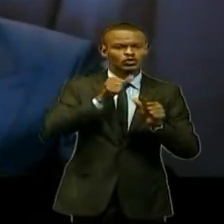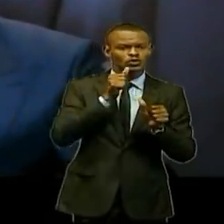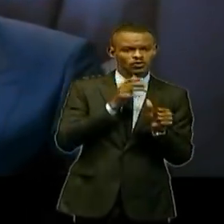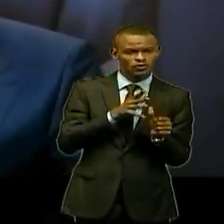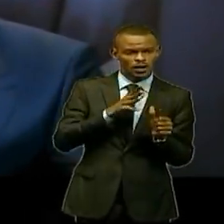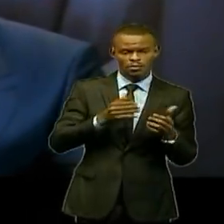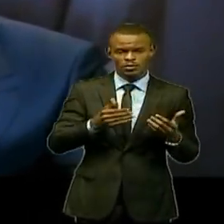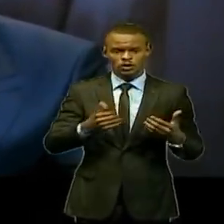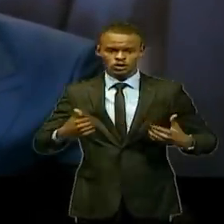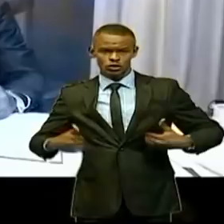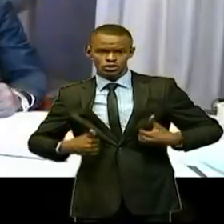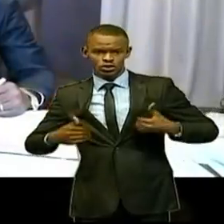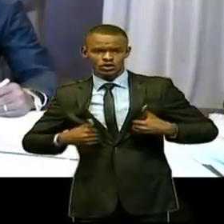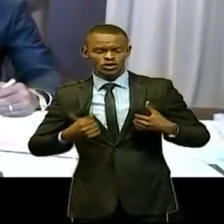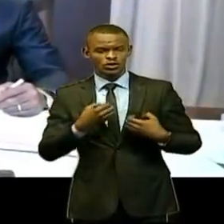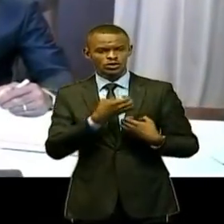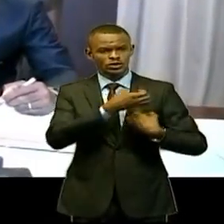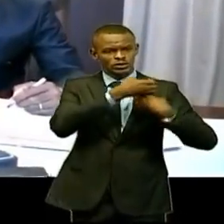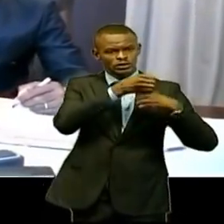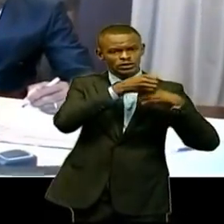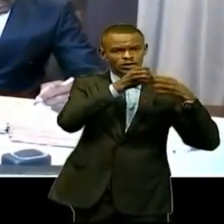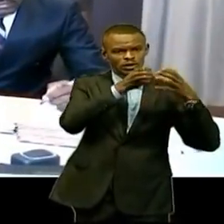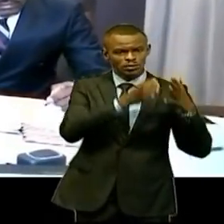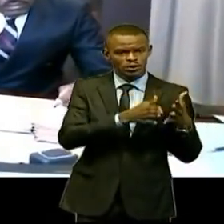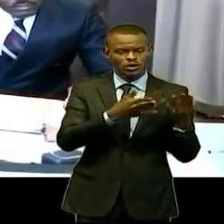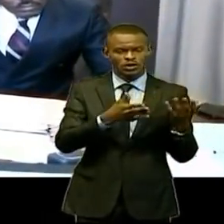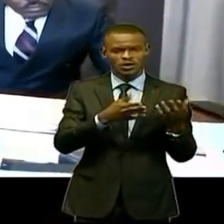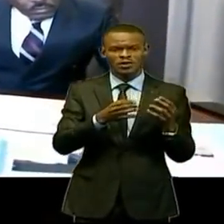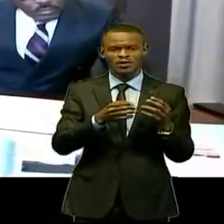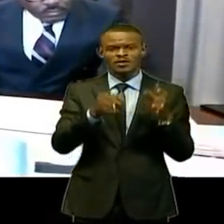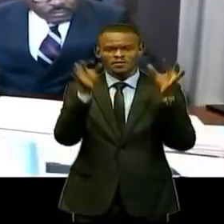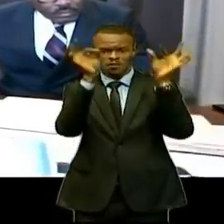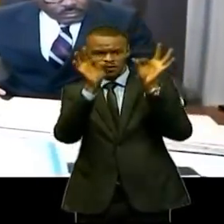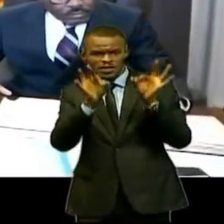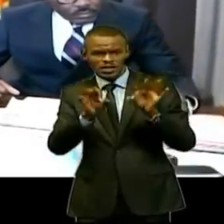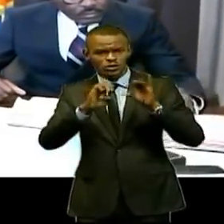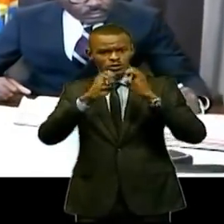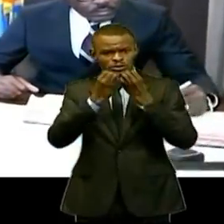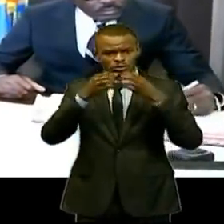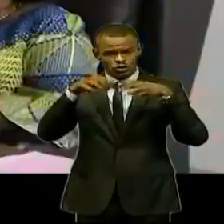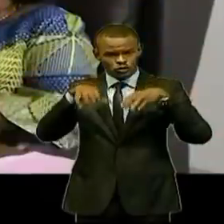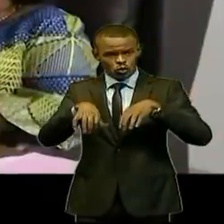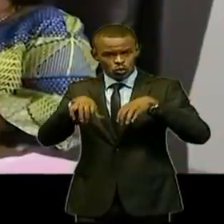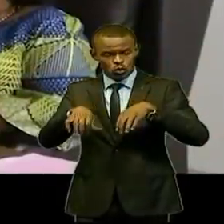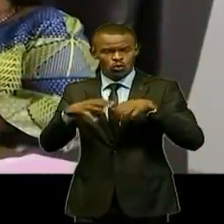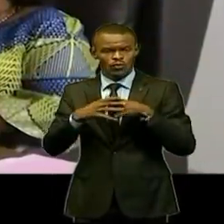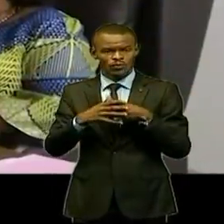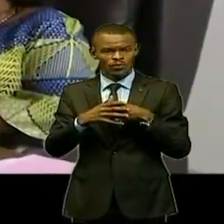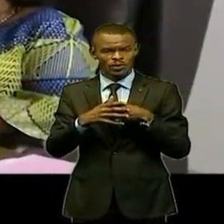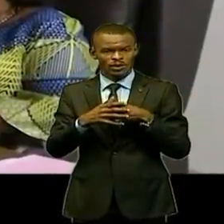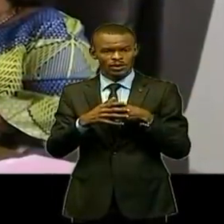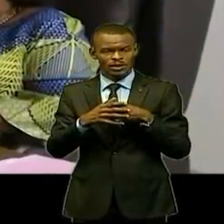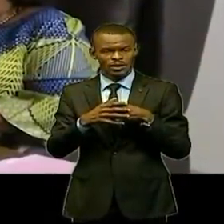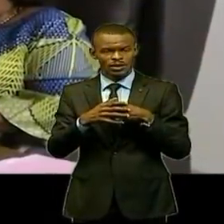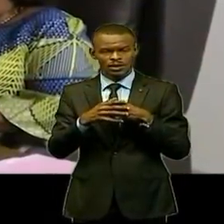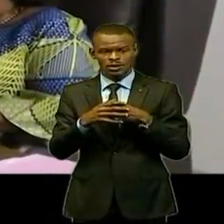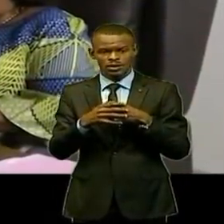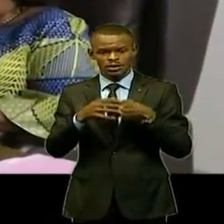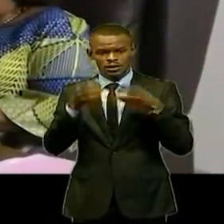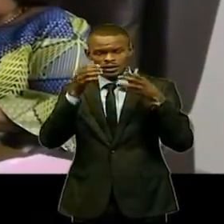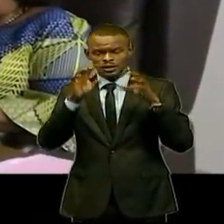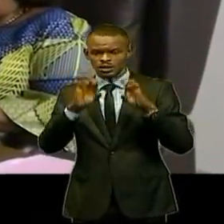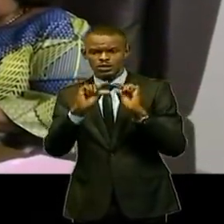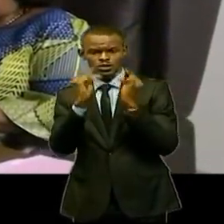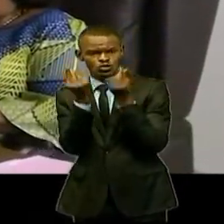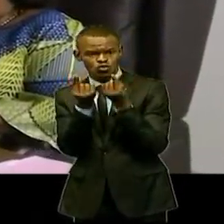la Fédération des entreprises du Congo, la Confédération des petites et moyennes entreprises du Congo,